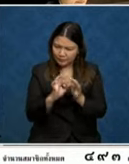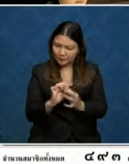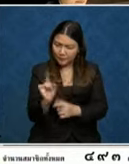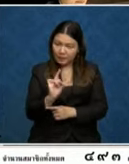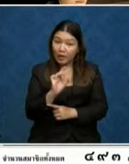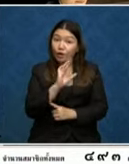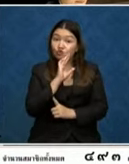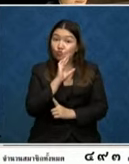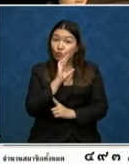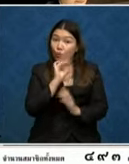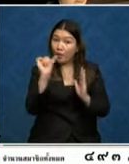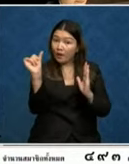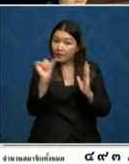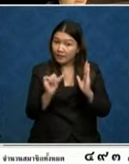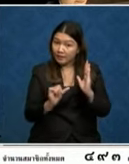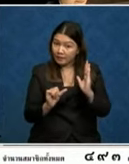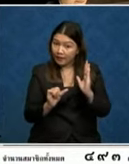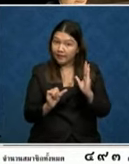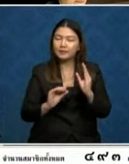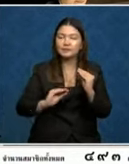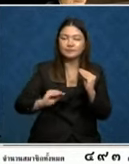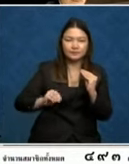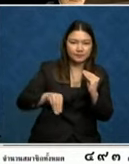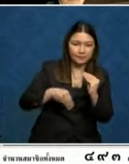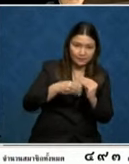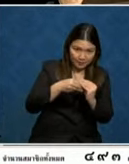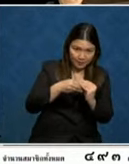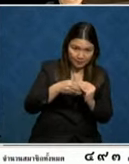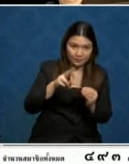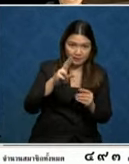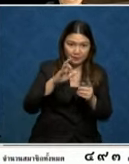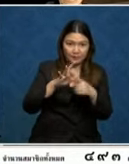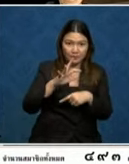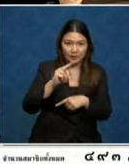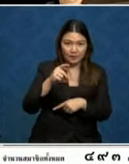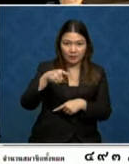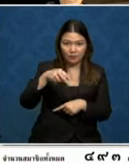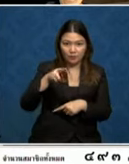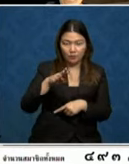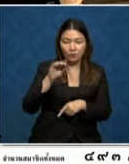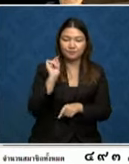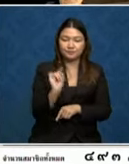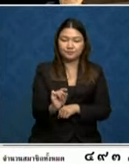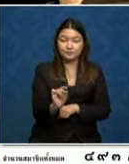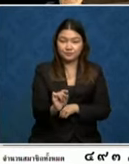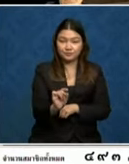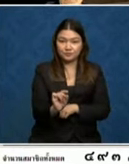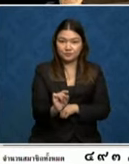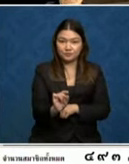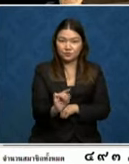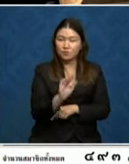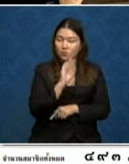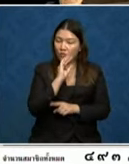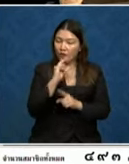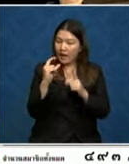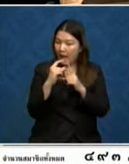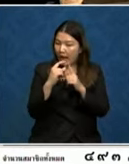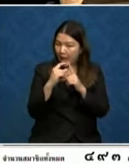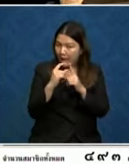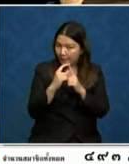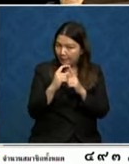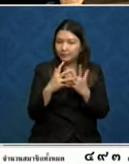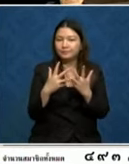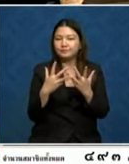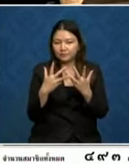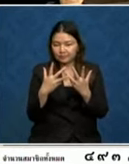เพิ่มเติมร่างพรชบับนี้จะมีข้อความหรือ